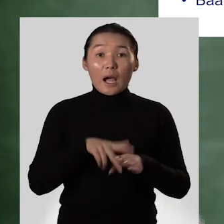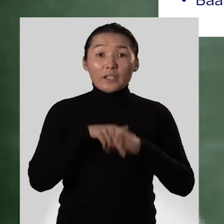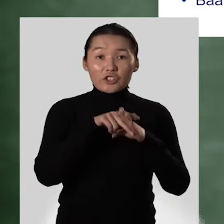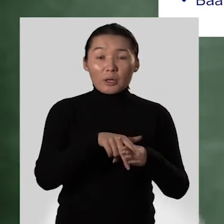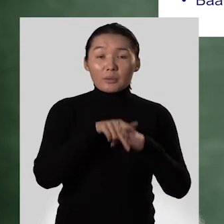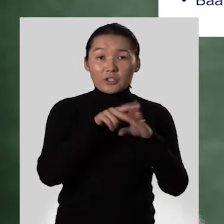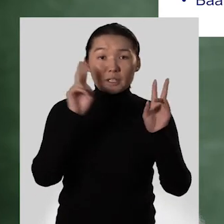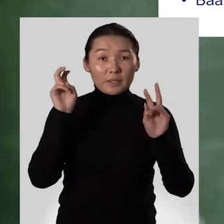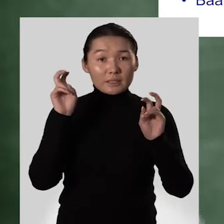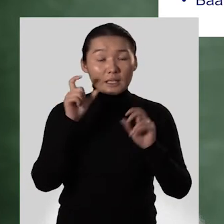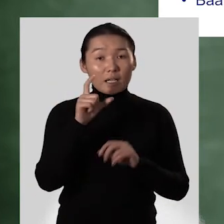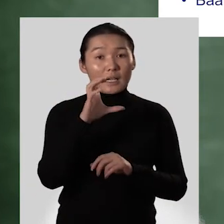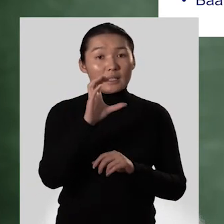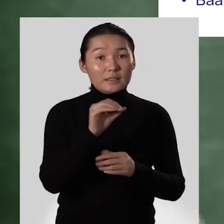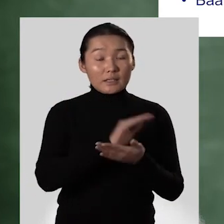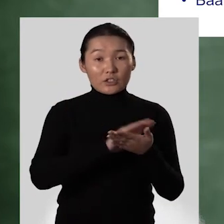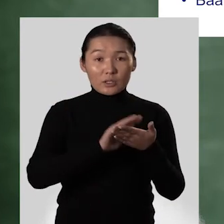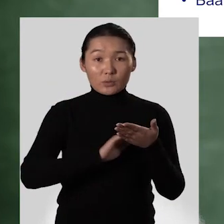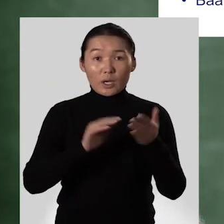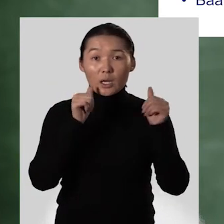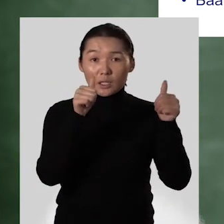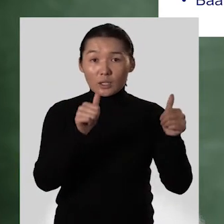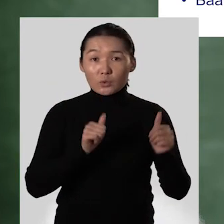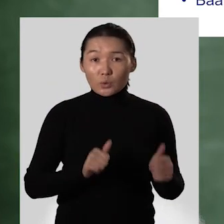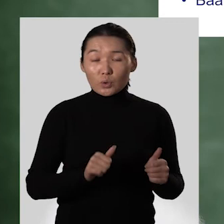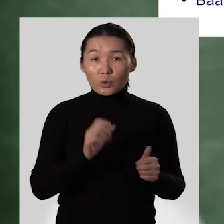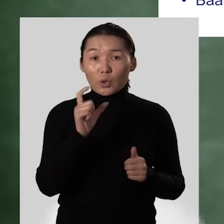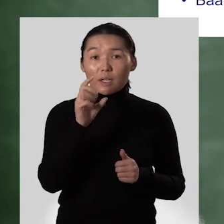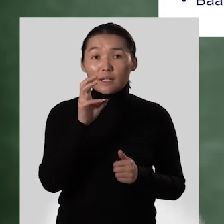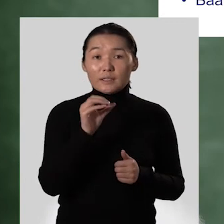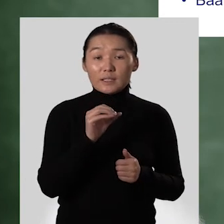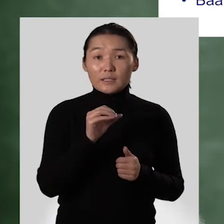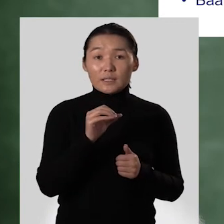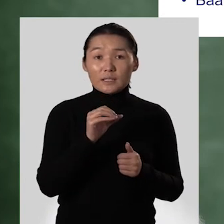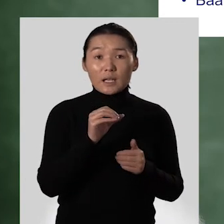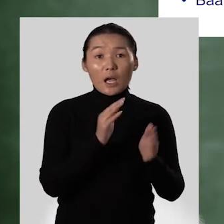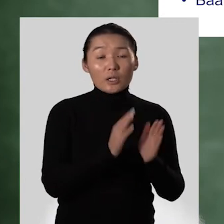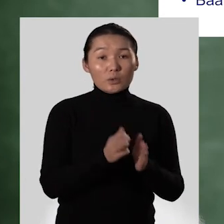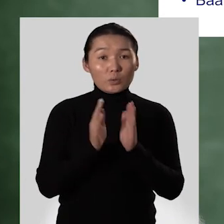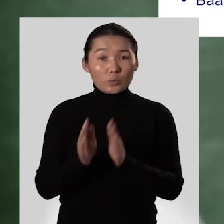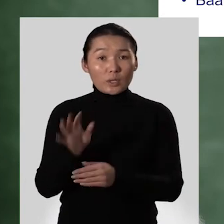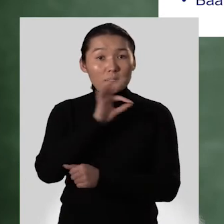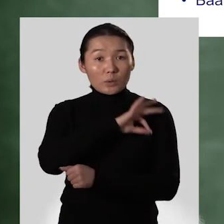темасындагы эссени жазууда сүрөттө эссесинин структурасын колдонгула.